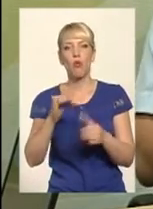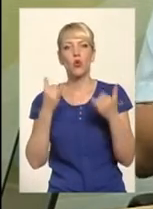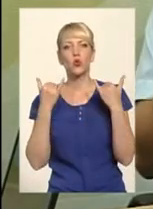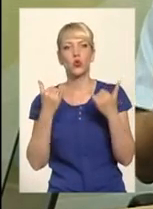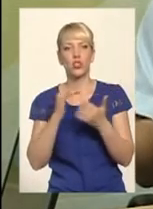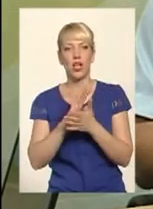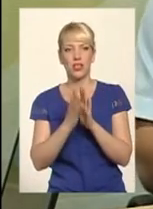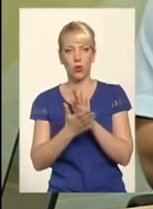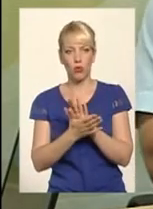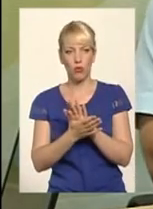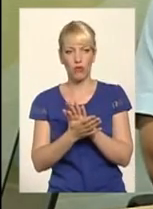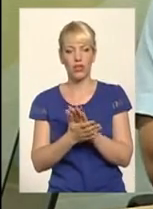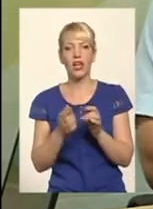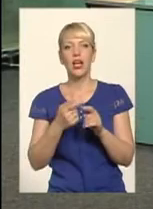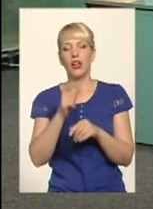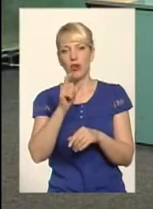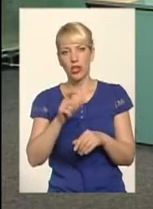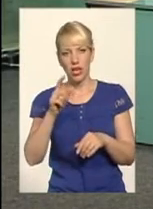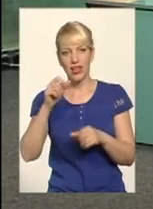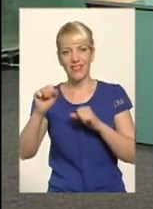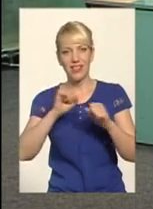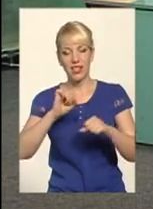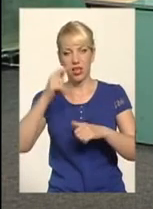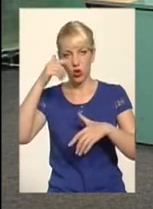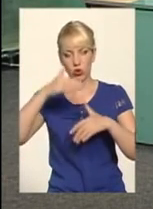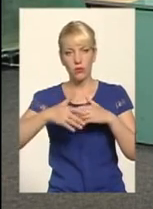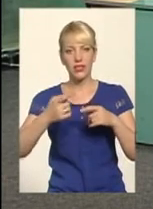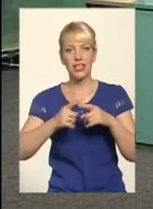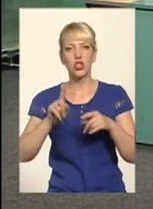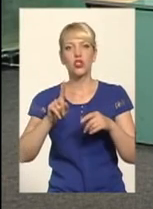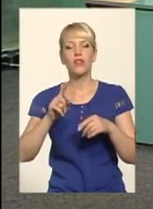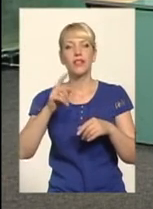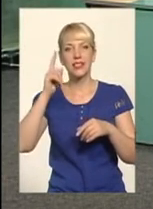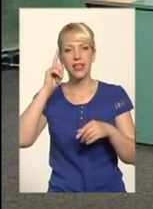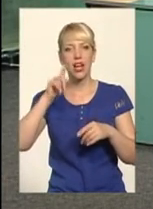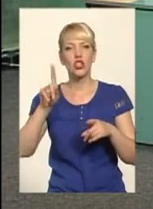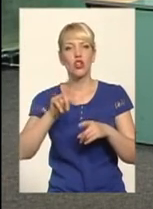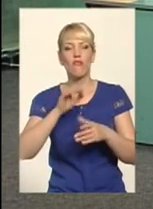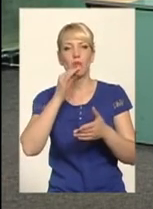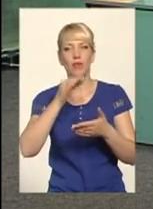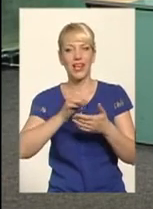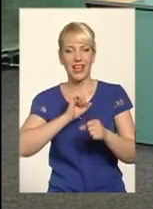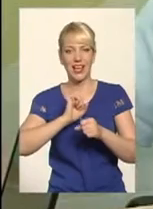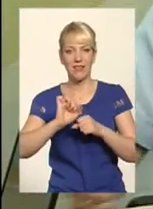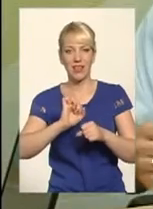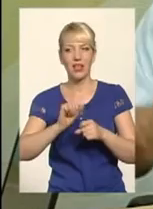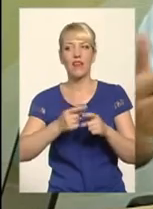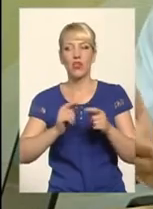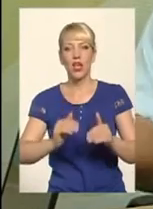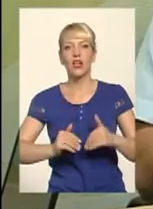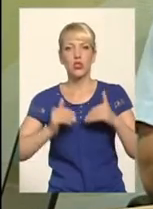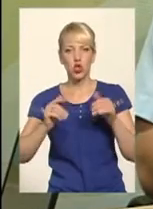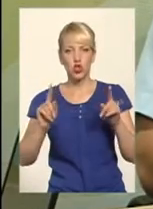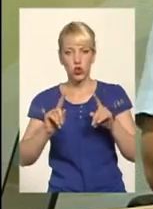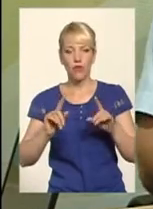як ми вважаємо, старої закалки, вони це розуміють важливість, що з кожним роком відповідальність керівника зростає за те, що відбувається в підприємстві, з